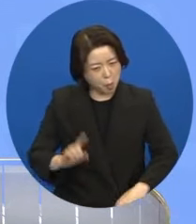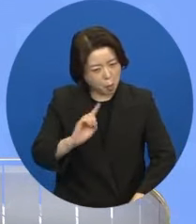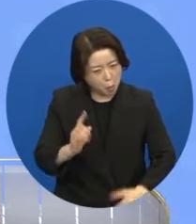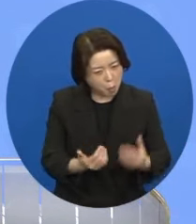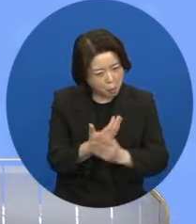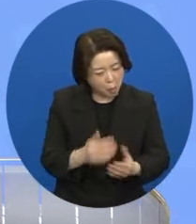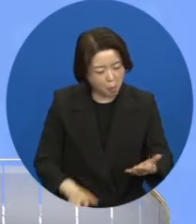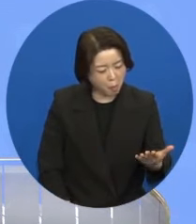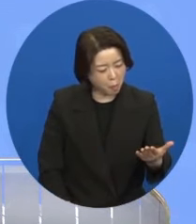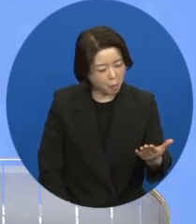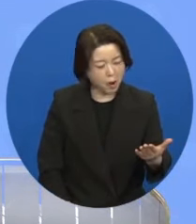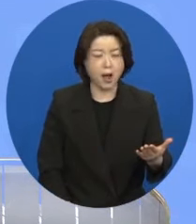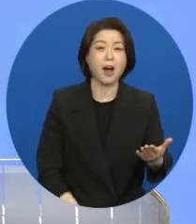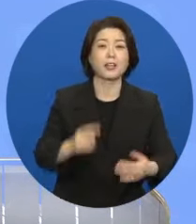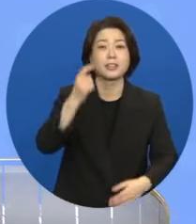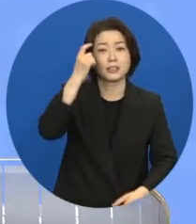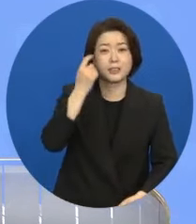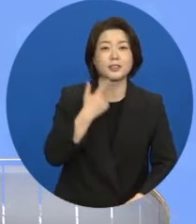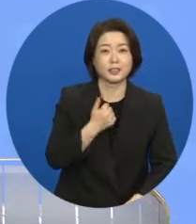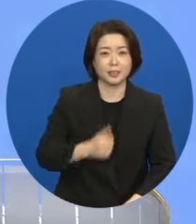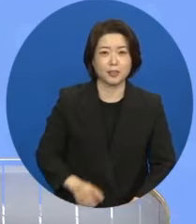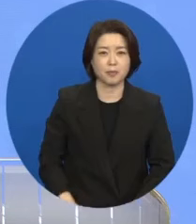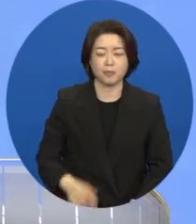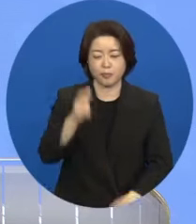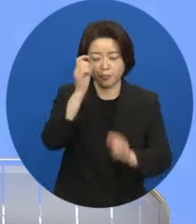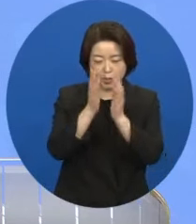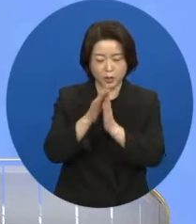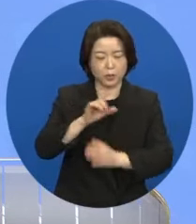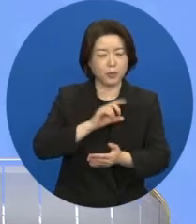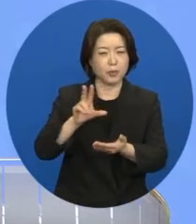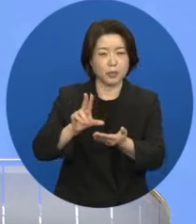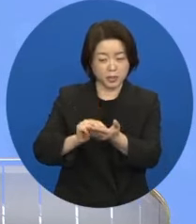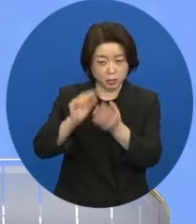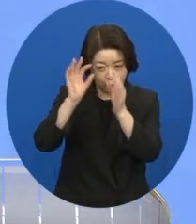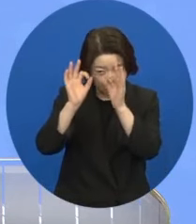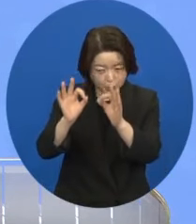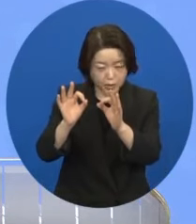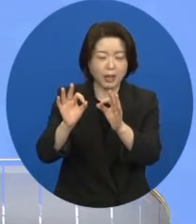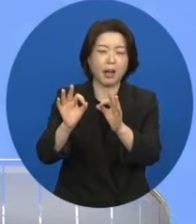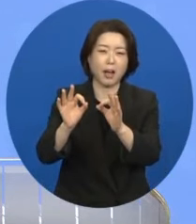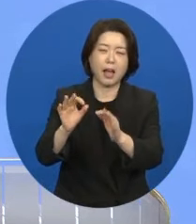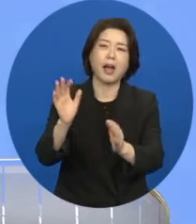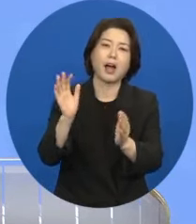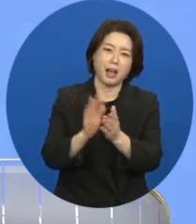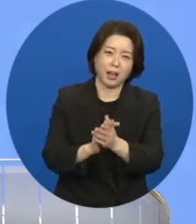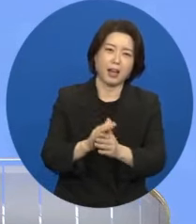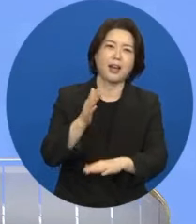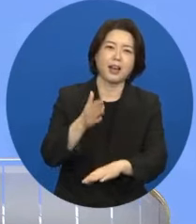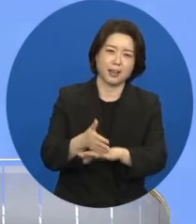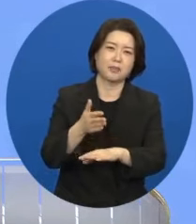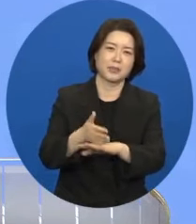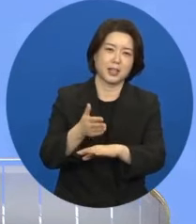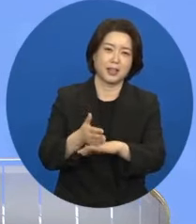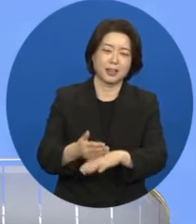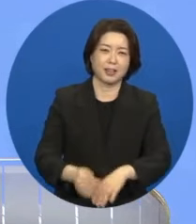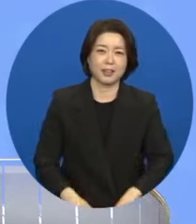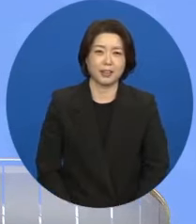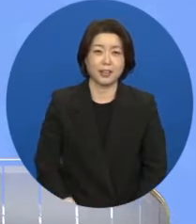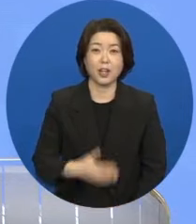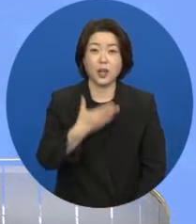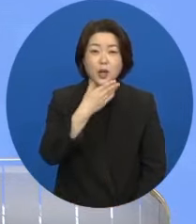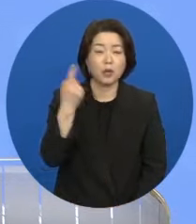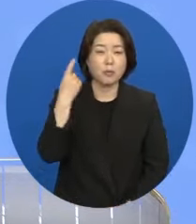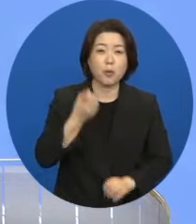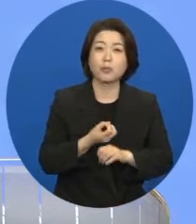나왔을까 생각하곤 했는데 그 기도 점을 보니까 너무 감사한 거예요 복음을